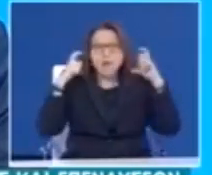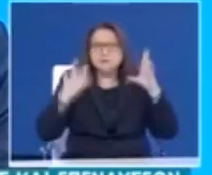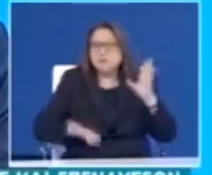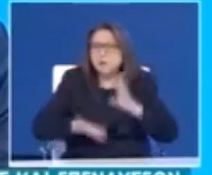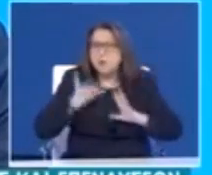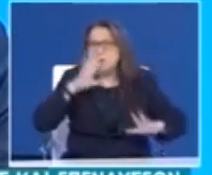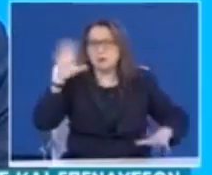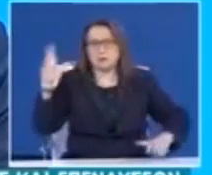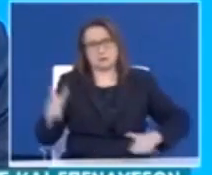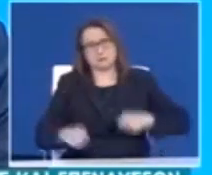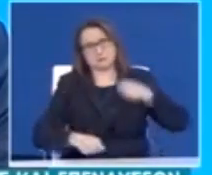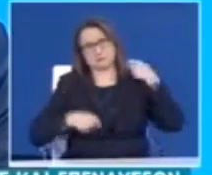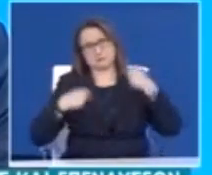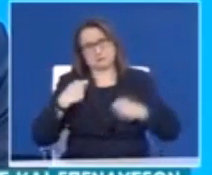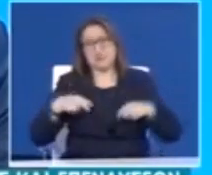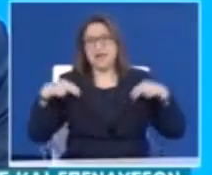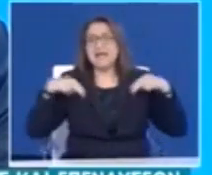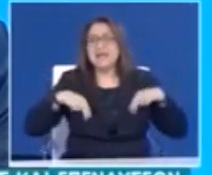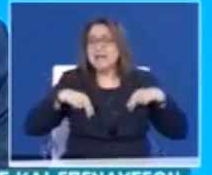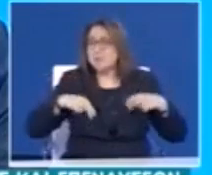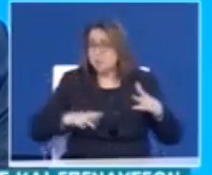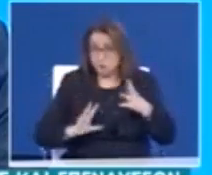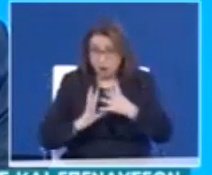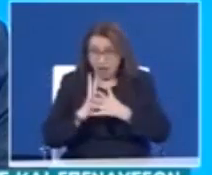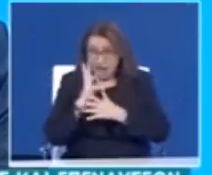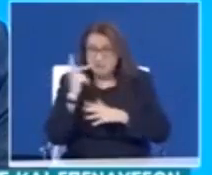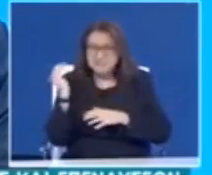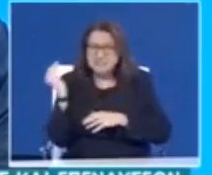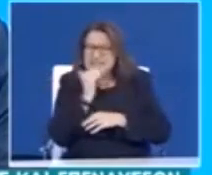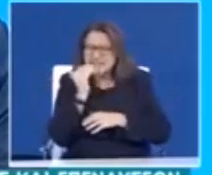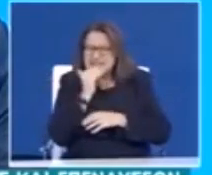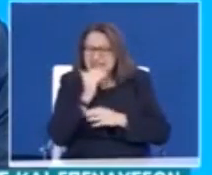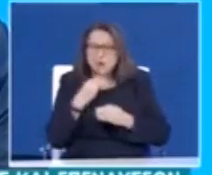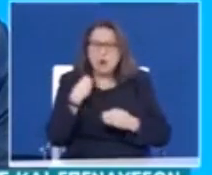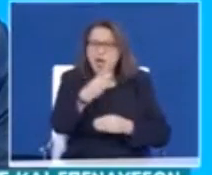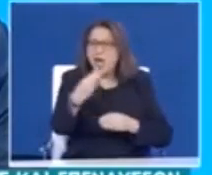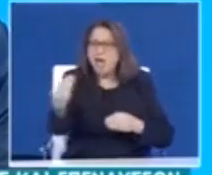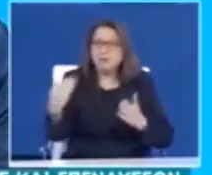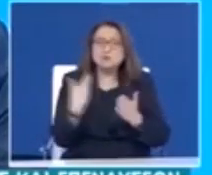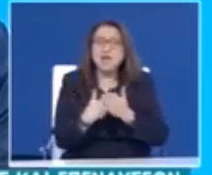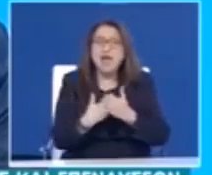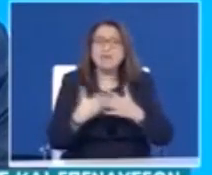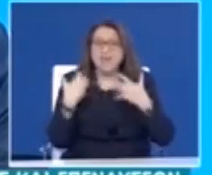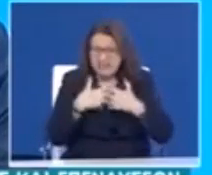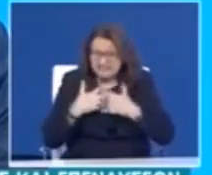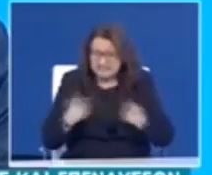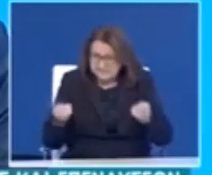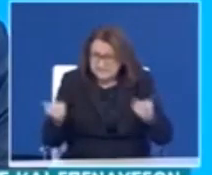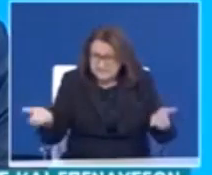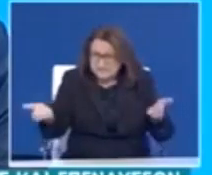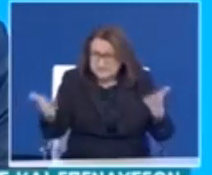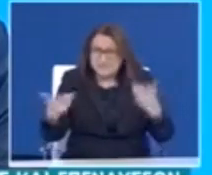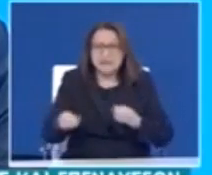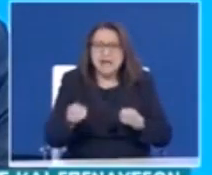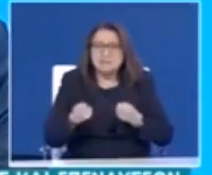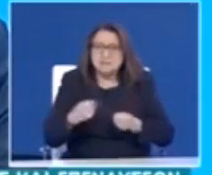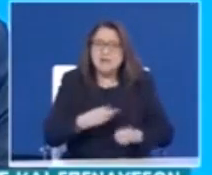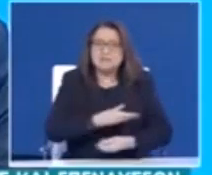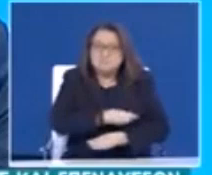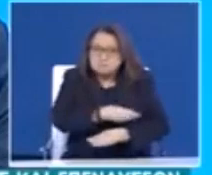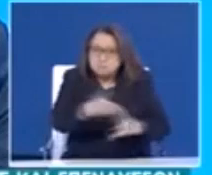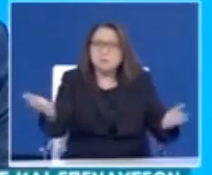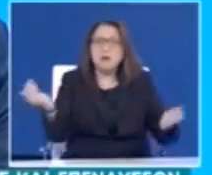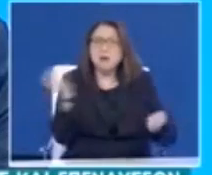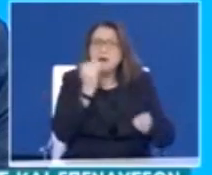ταχύτητα εξασφάλισε με ταχείες αδειοδοτήσεις την επάρκεια αυτών των αγαθών και με νομοθετικές